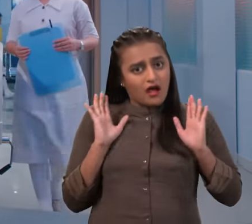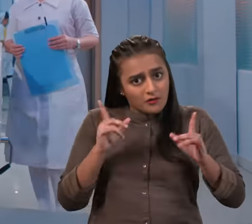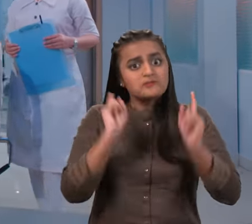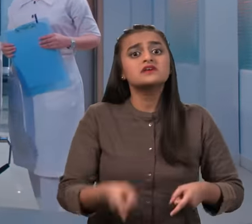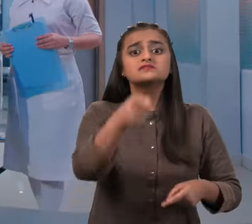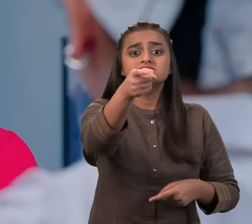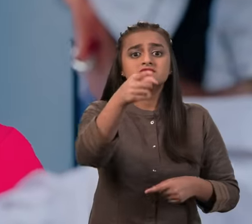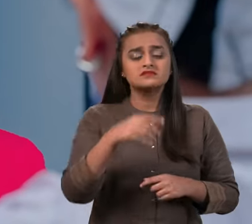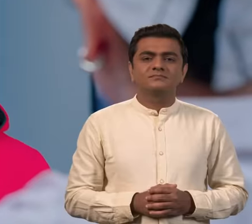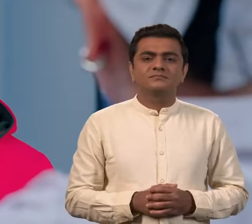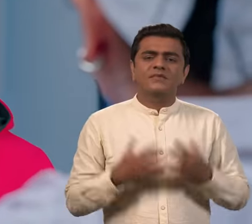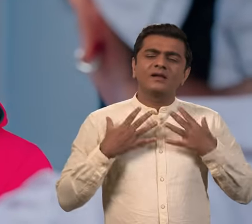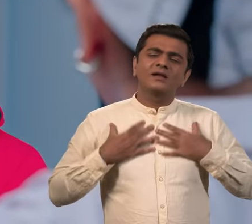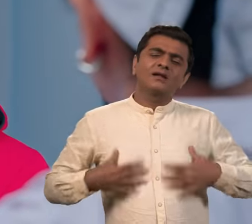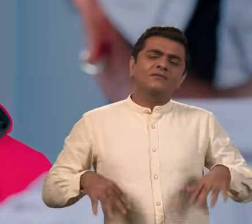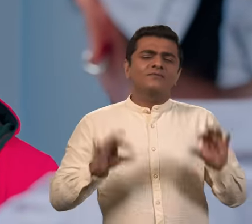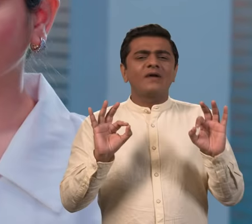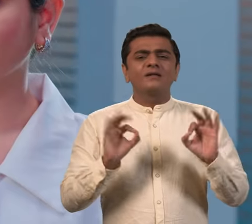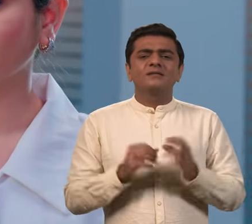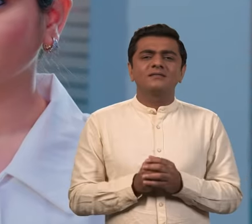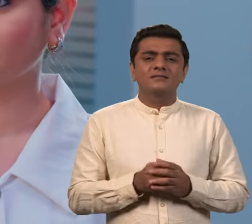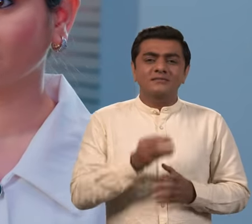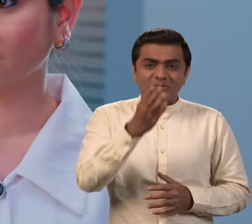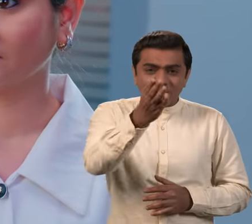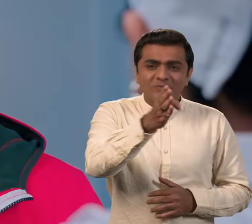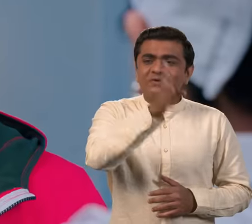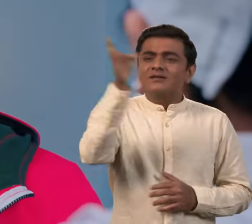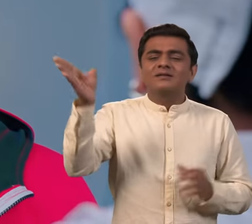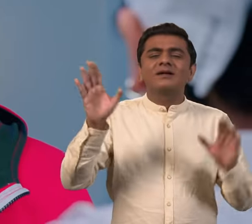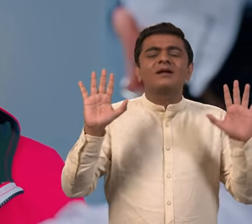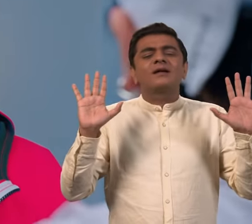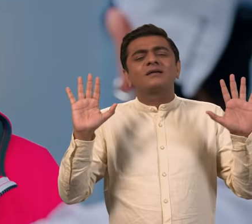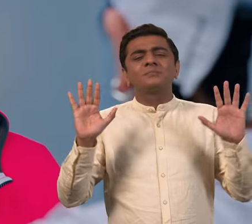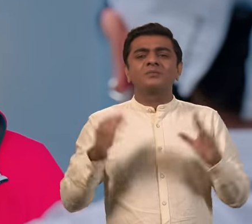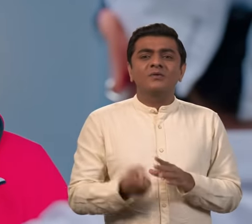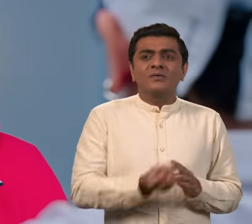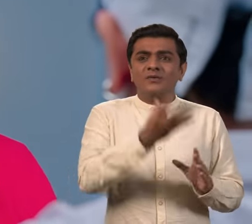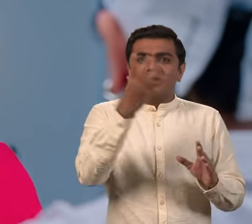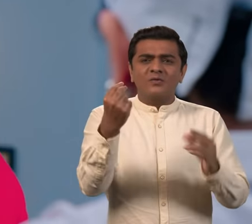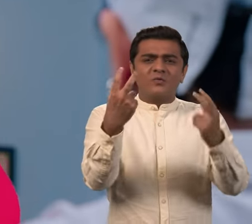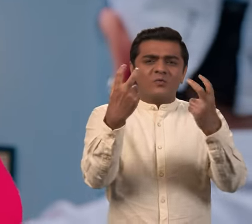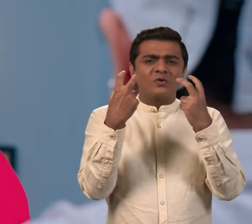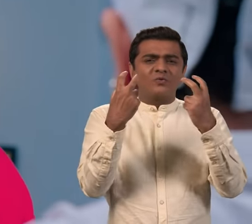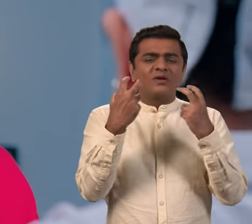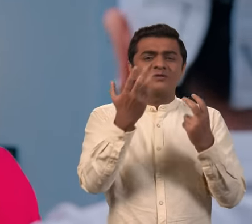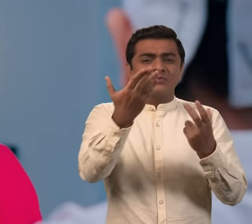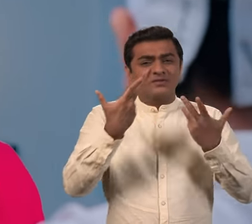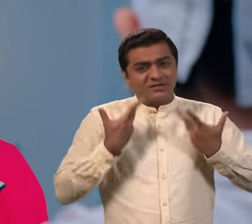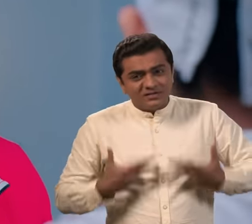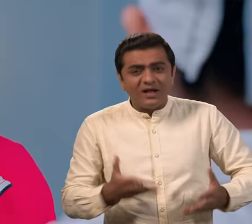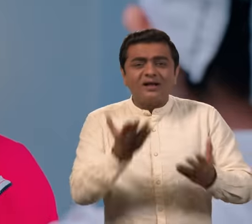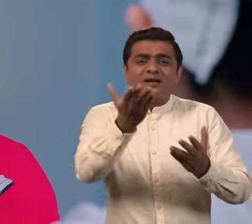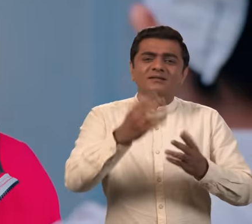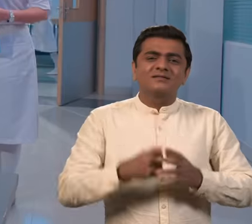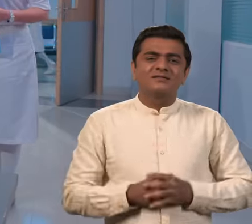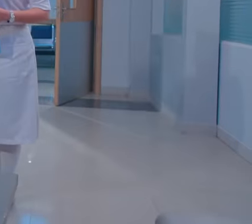आपको रेस्ट की जरूरत है। अब मैं बिल्कुल ठीक हूँ सिस्टर, आप भी जाइए थोड़ी देर रेस्ट कर लीजिए। ऐसी मेरा ख्याल रख रख के बहुत परेशान हो